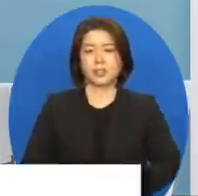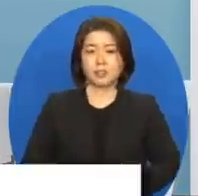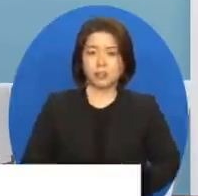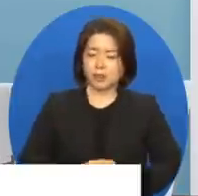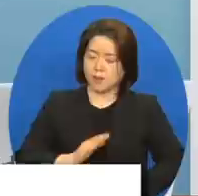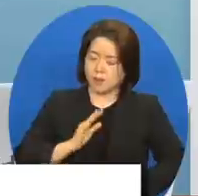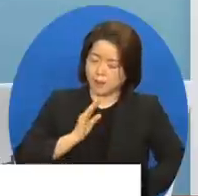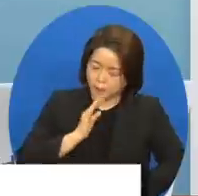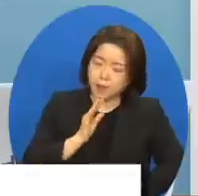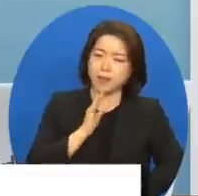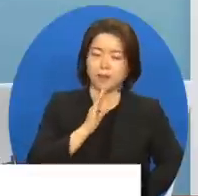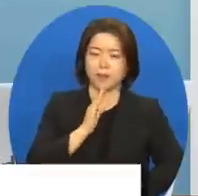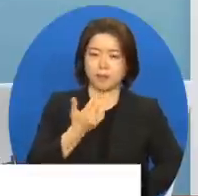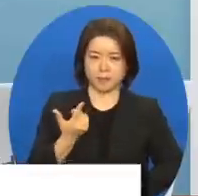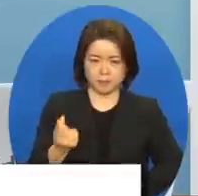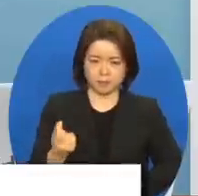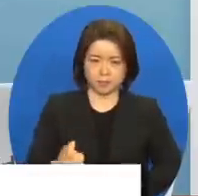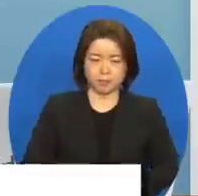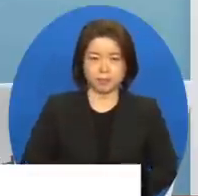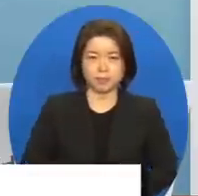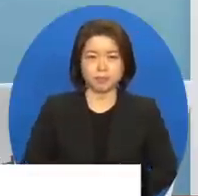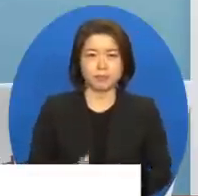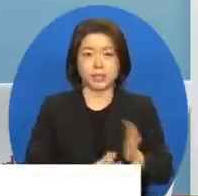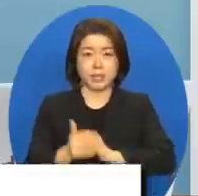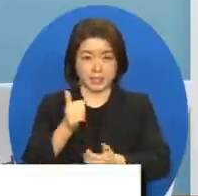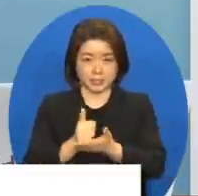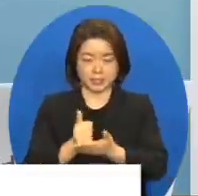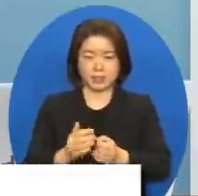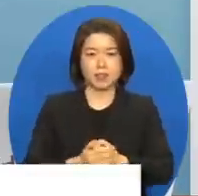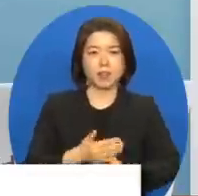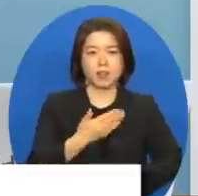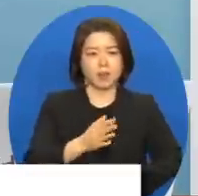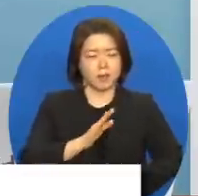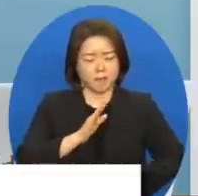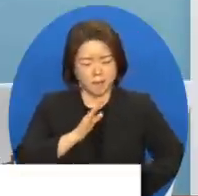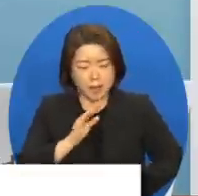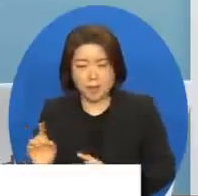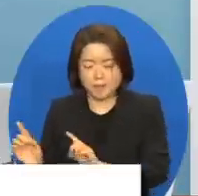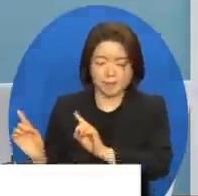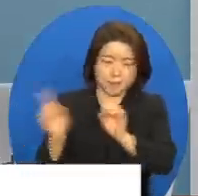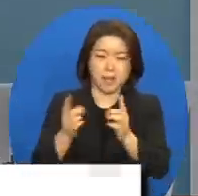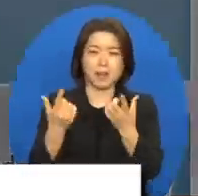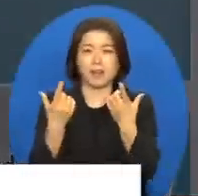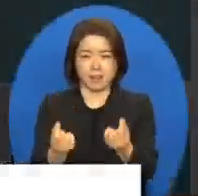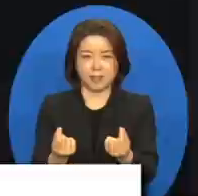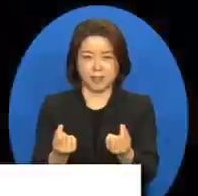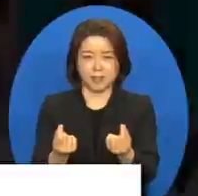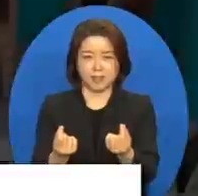진짜 사실이었어. 예수님, 당신은 진짜 부활하셨군요.